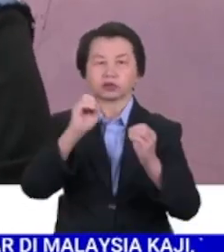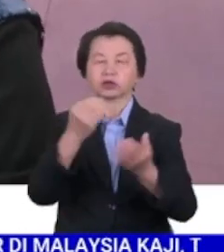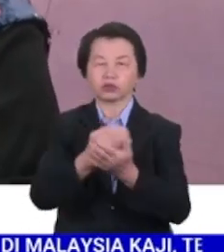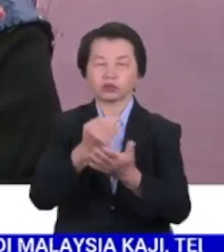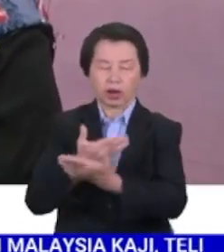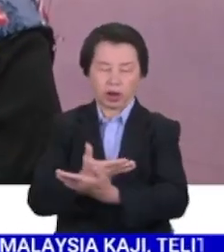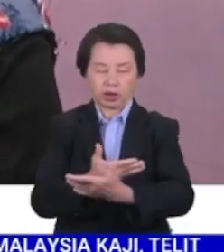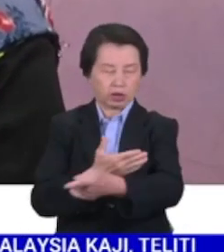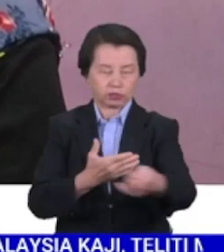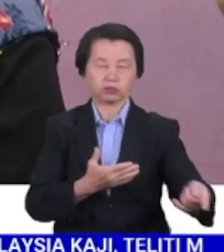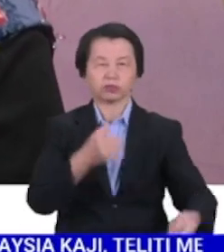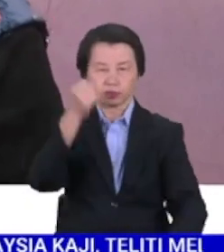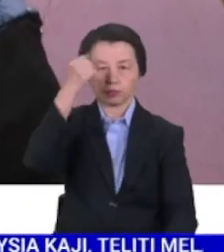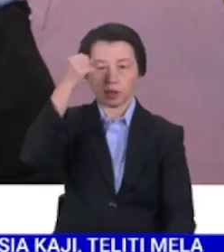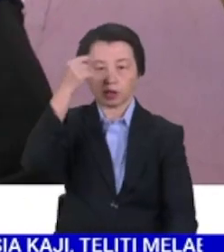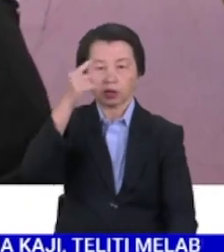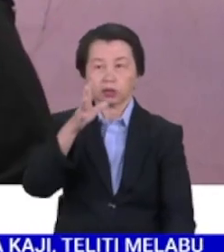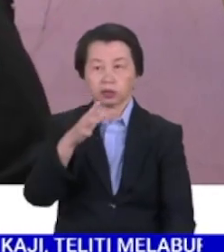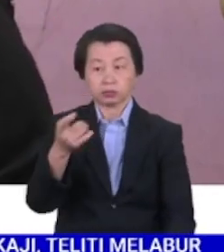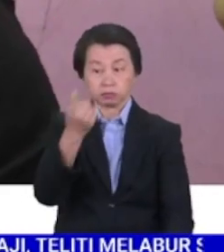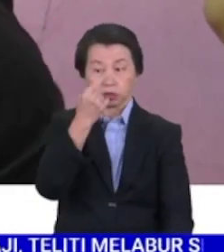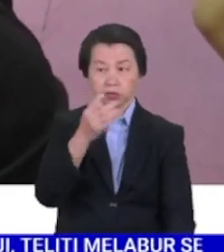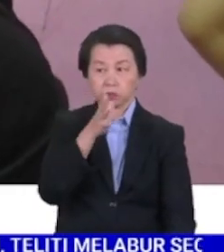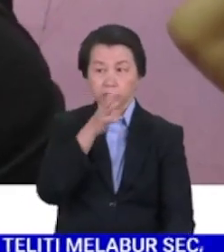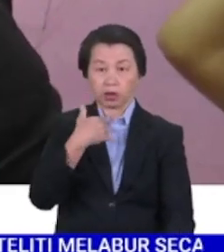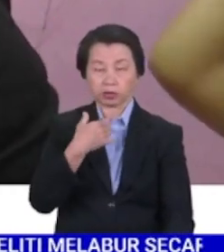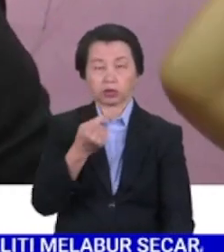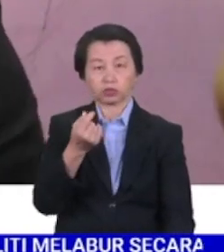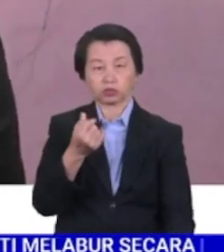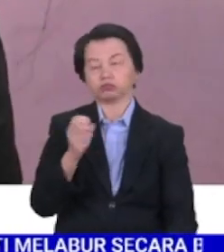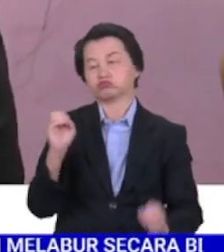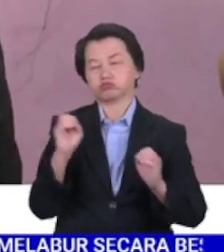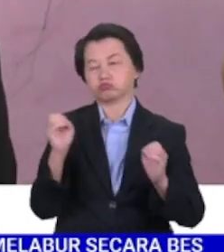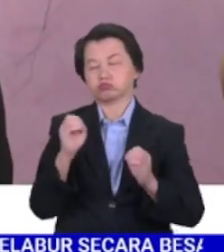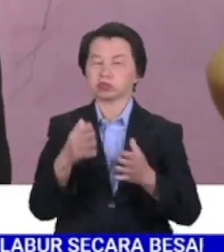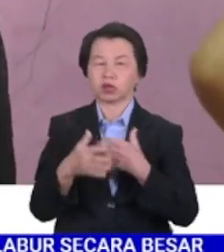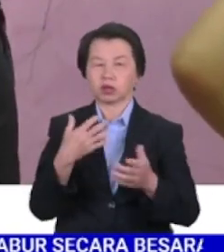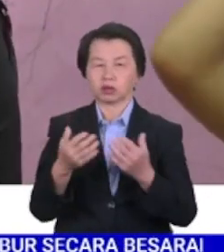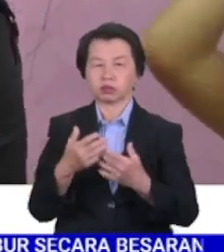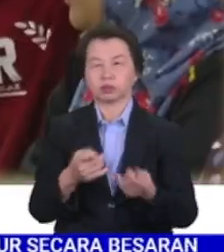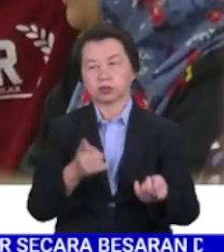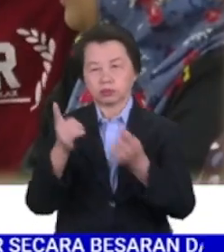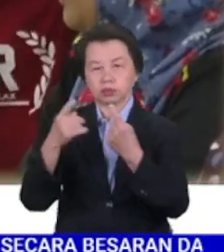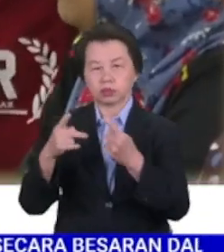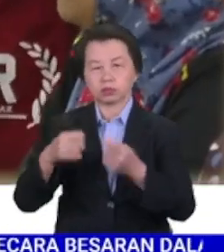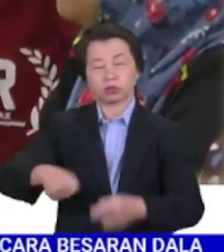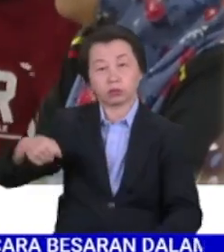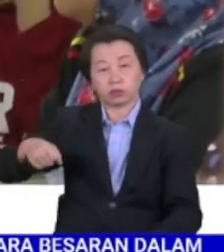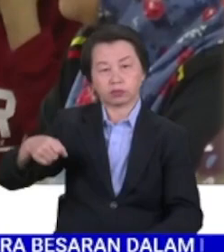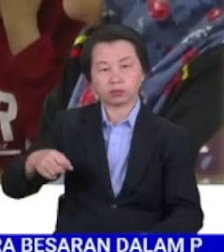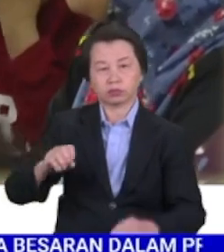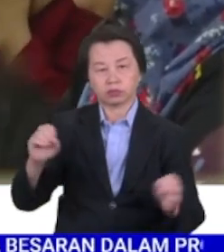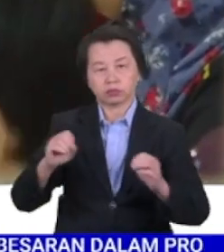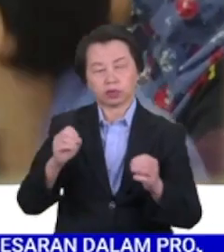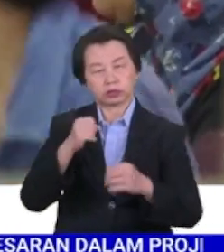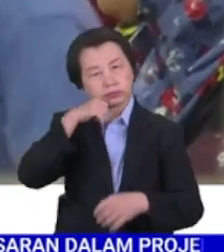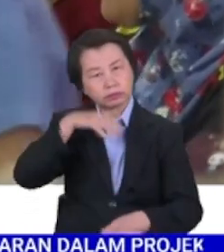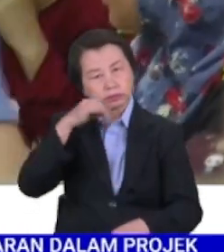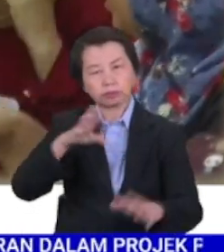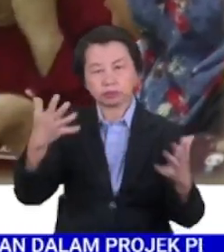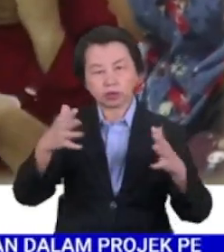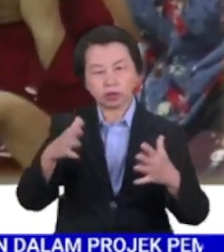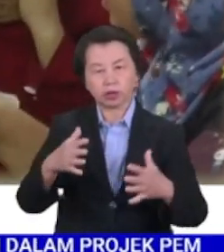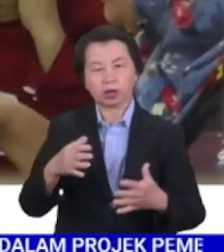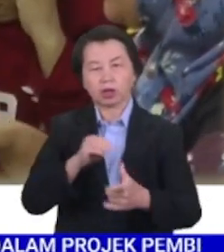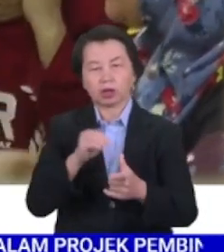faham. Ibu ada duit ke? Tak ada. Tak apalah, tak ada. Kita buat bekal ke apa ke kan. Tiada riak kesal,